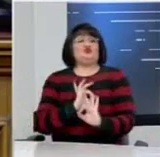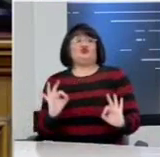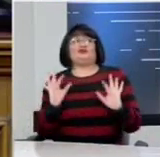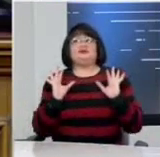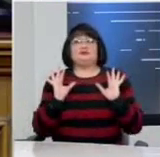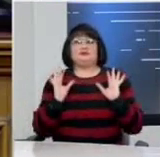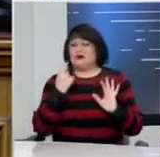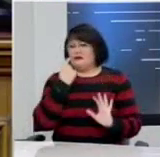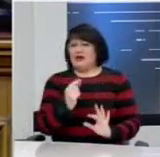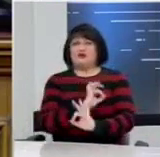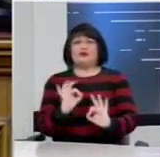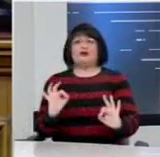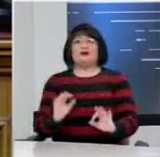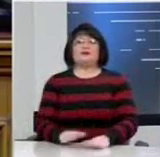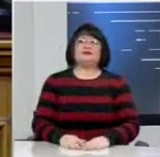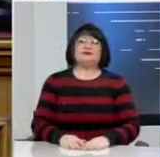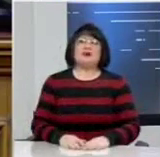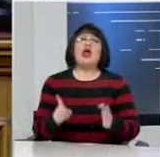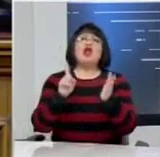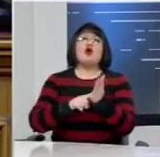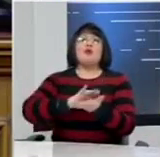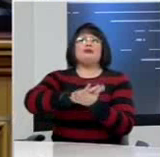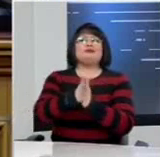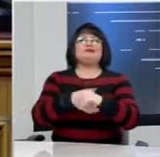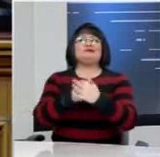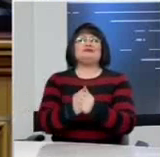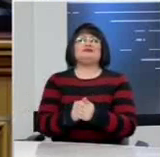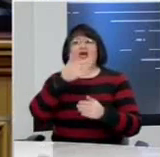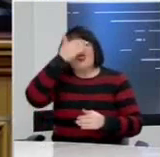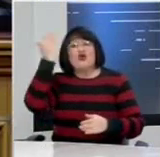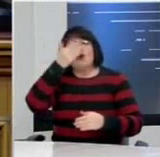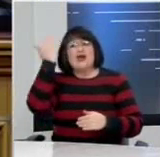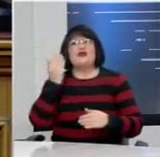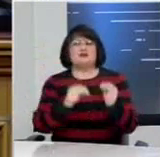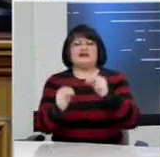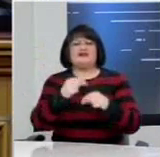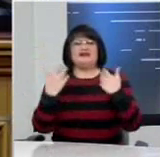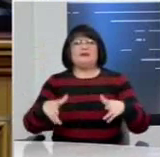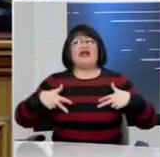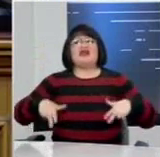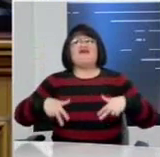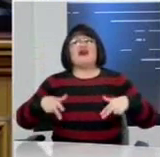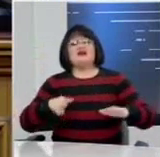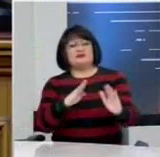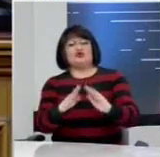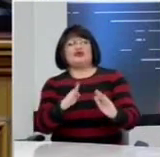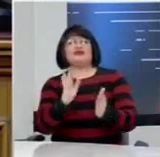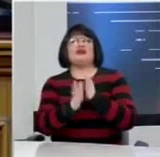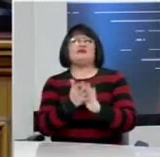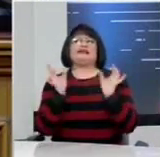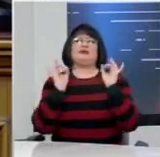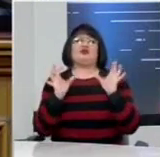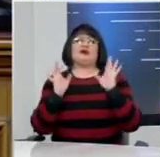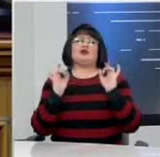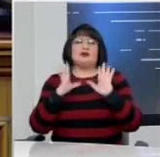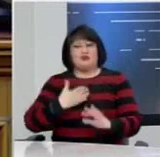Περνούν από το νομοθετικό πλυντήριο που ψήφισε η κυβέρνηση, ειδικά για αυτούς, και θα